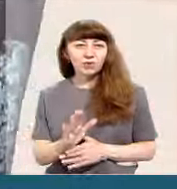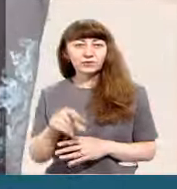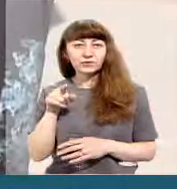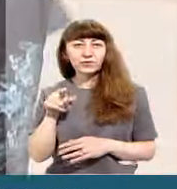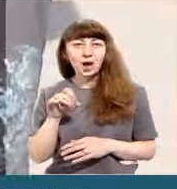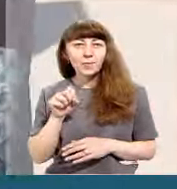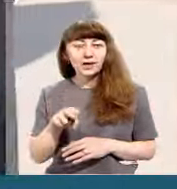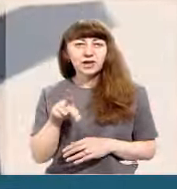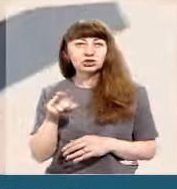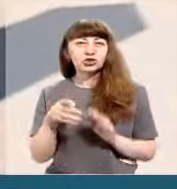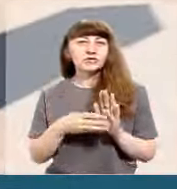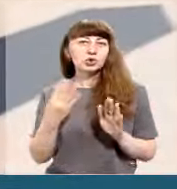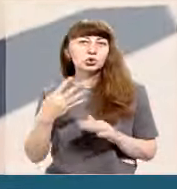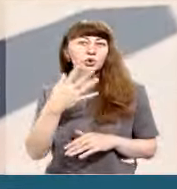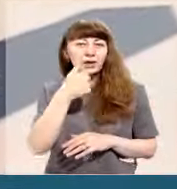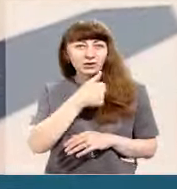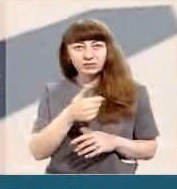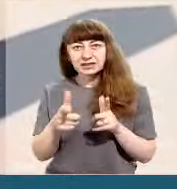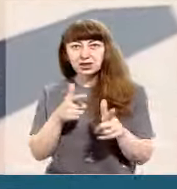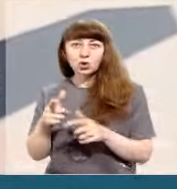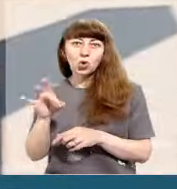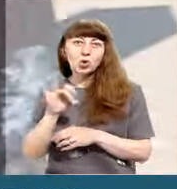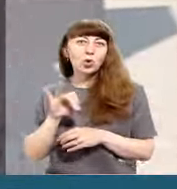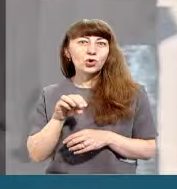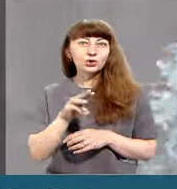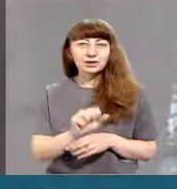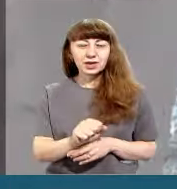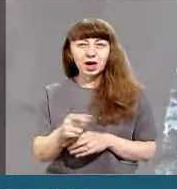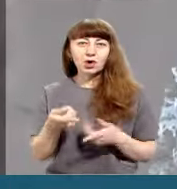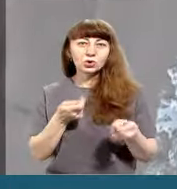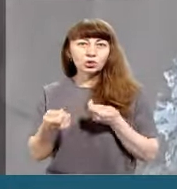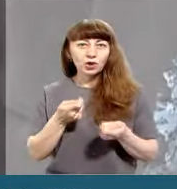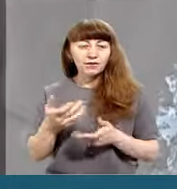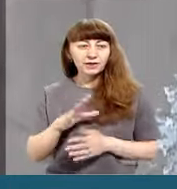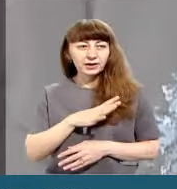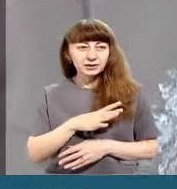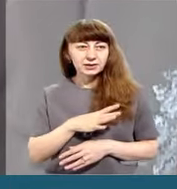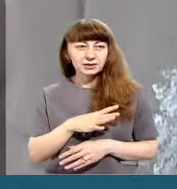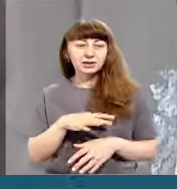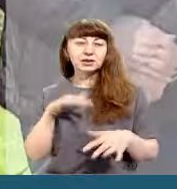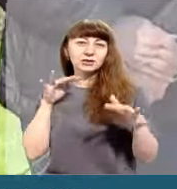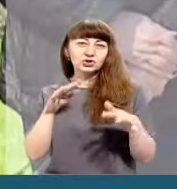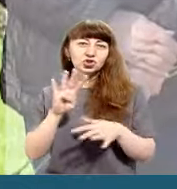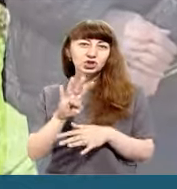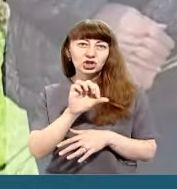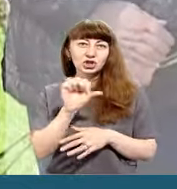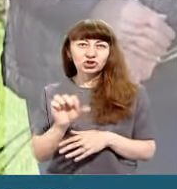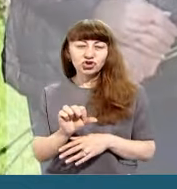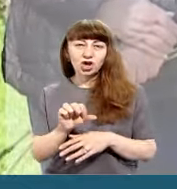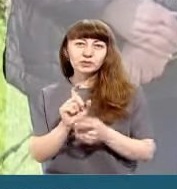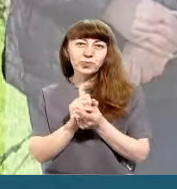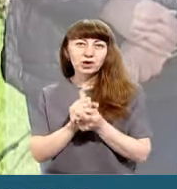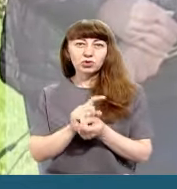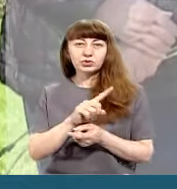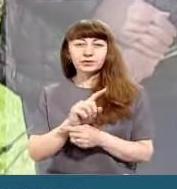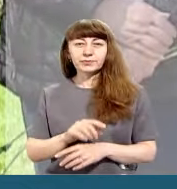года стрелковая рота под его командованием форсировала Берлинско-Шпандауский судоходный канал и в течение 4 часов отражала контратаки